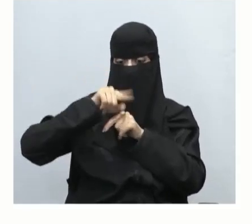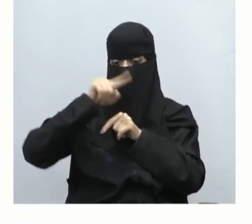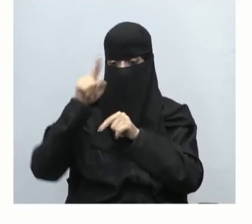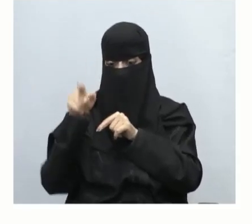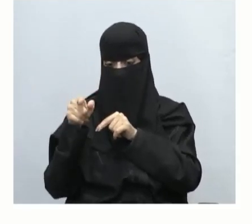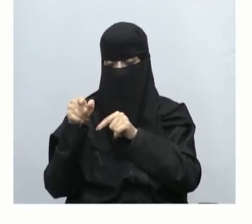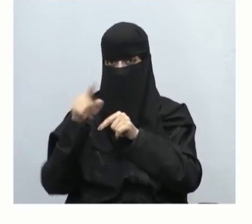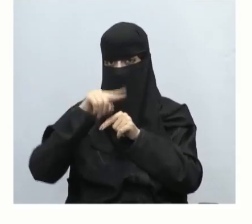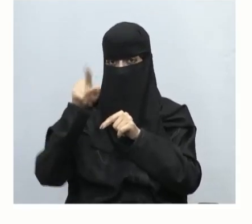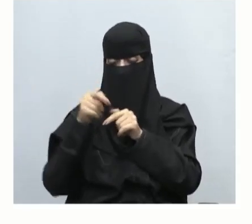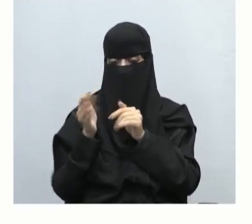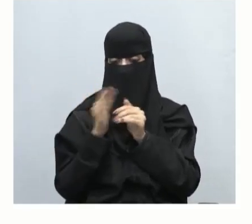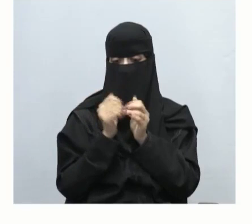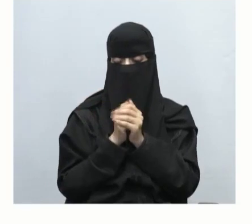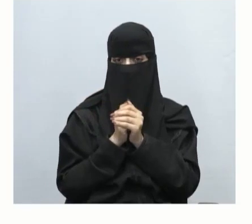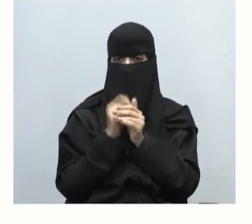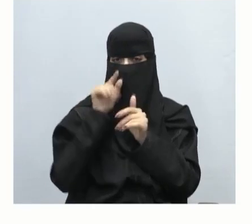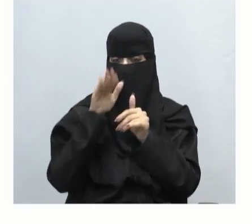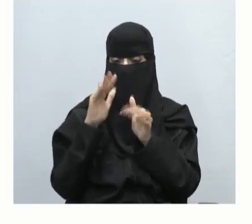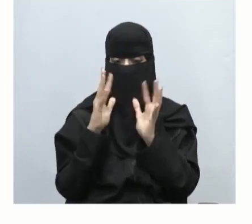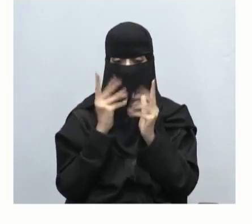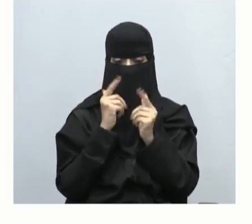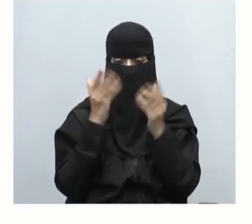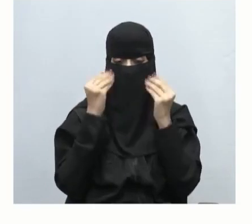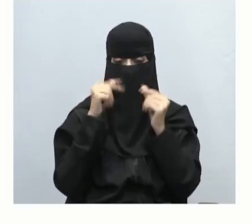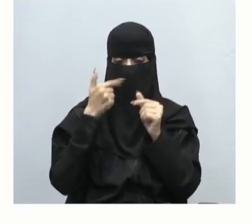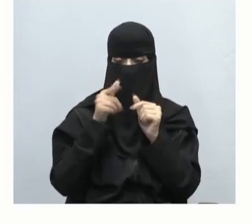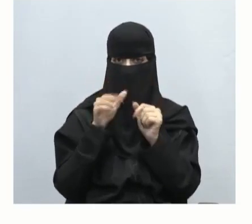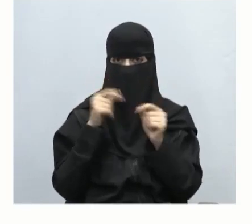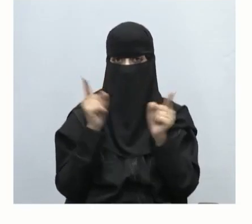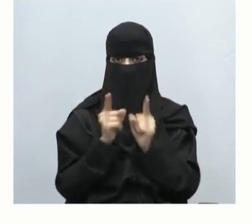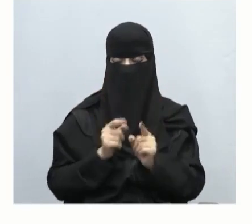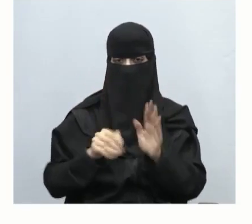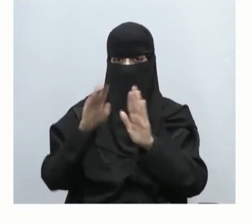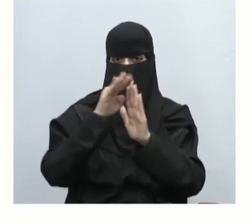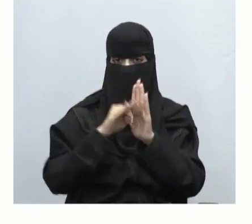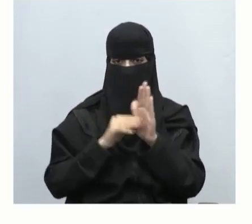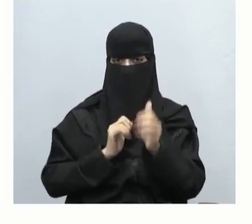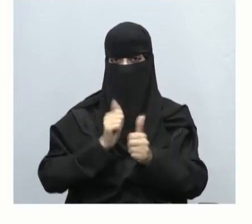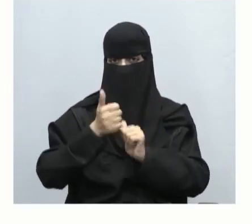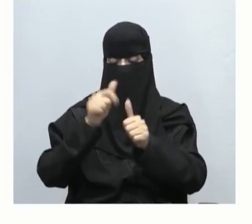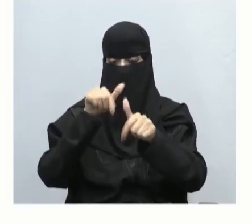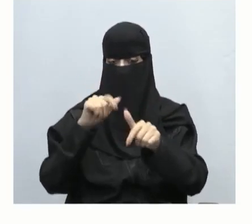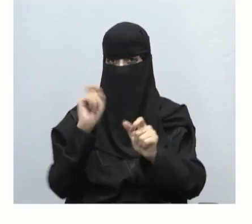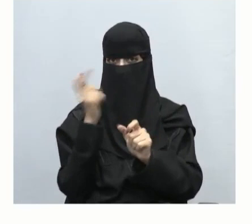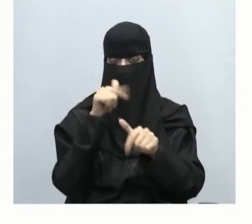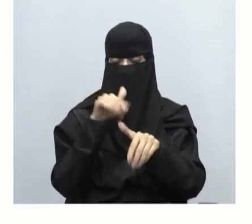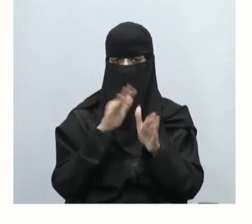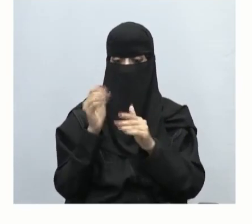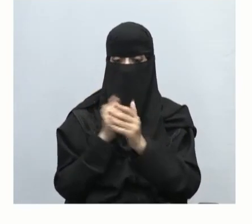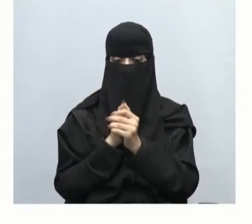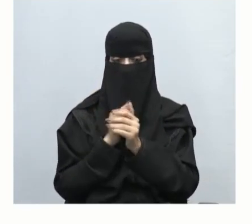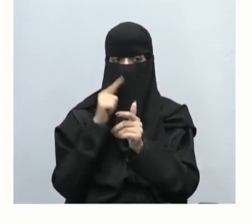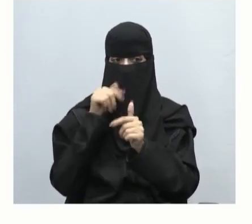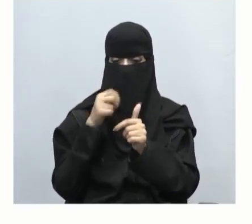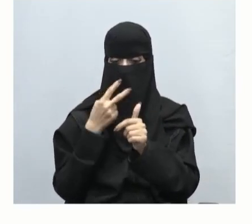ليث ومهند اي المعلومات الاتيه نحتاج اليها لنحدد ترتيب بالمتسابقين من الاسرع او الاربعه من الاسرع